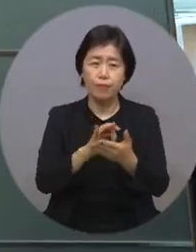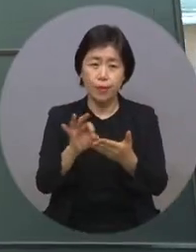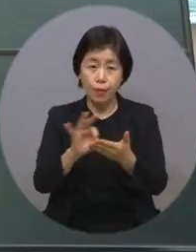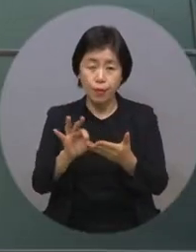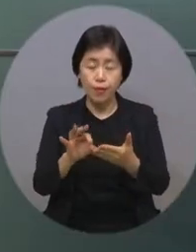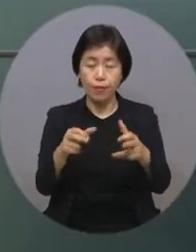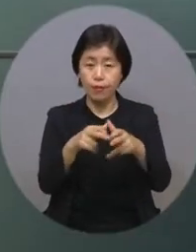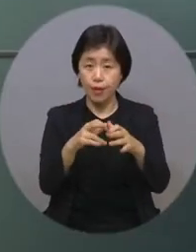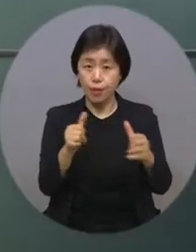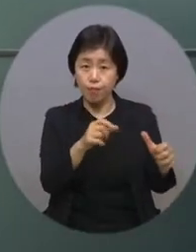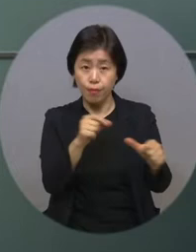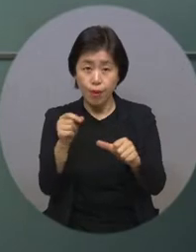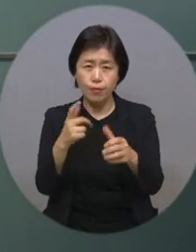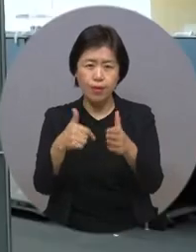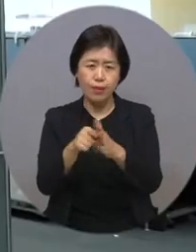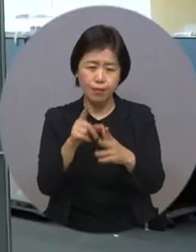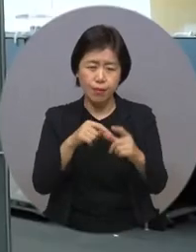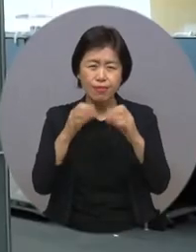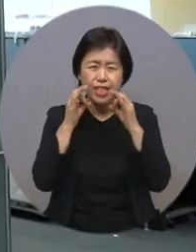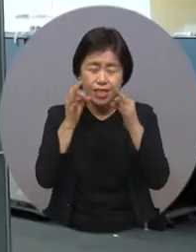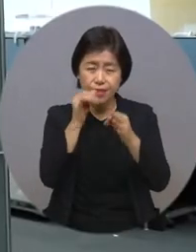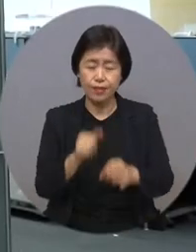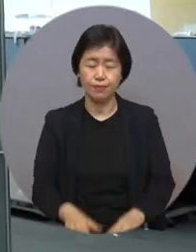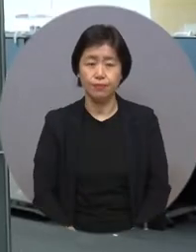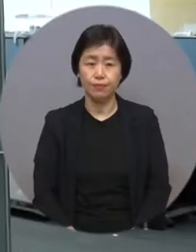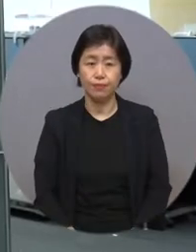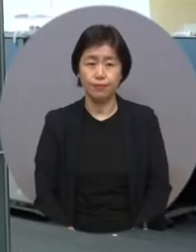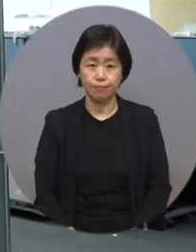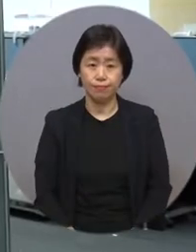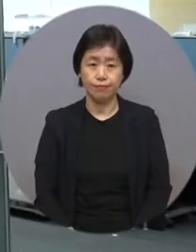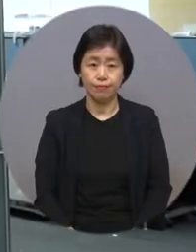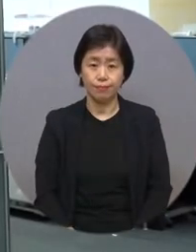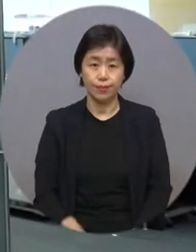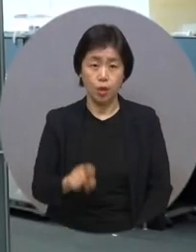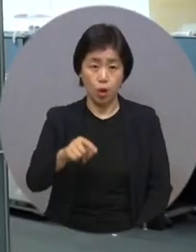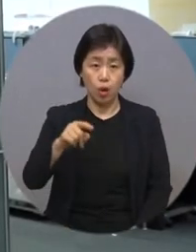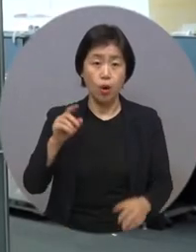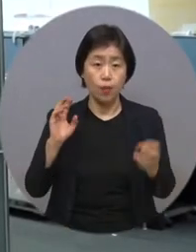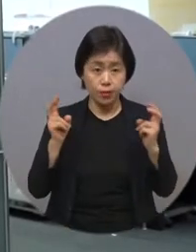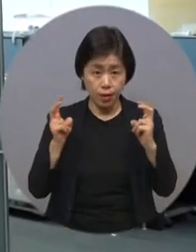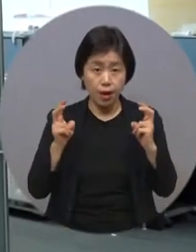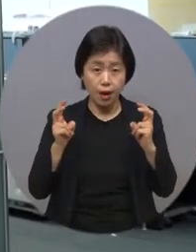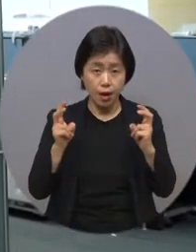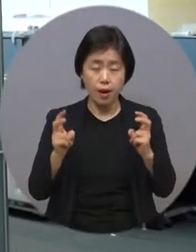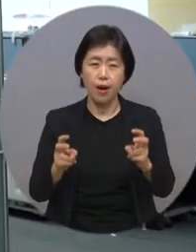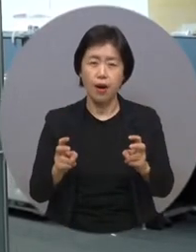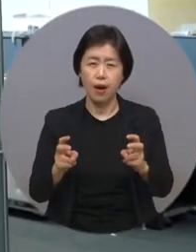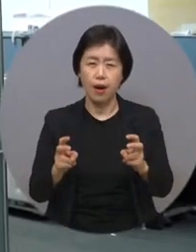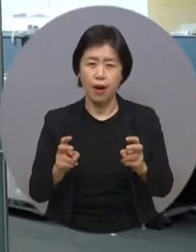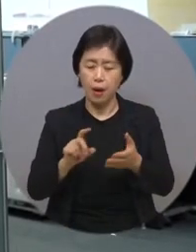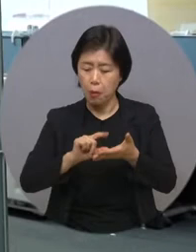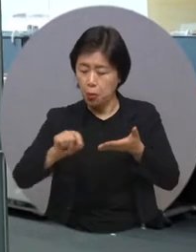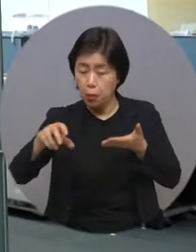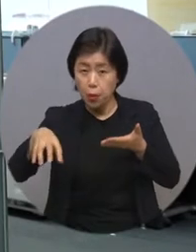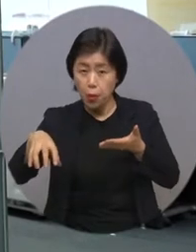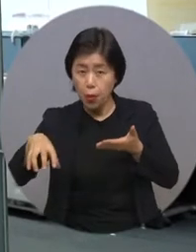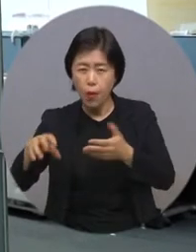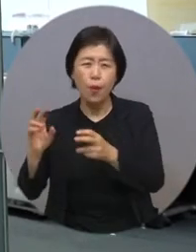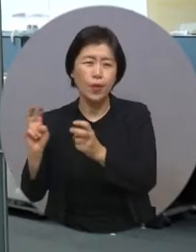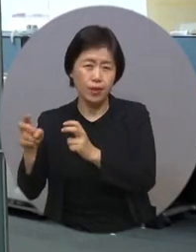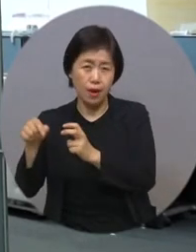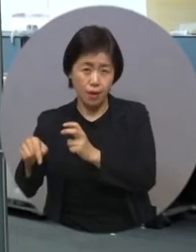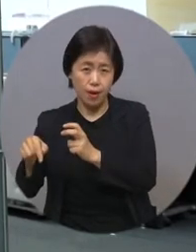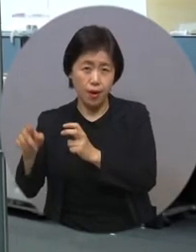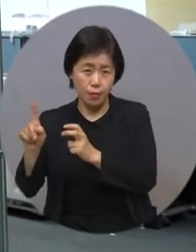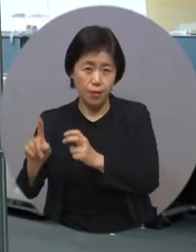더욱더 힘쓰게 되었습니다. 저희 엔젤 위드는 캐논 코리아 자회사로서 저희 직금 상담 업무를